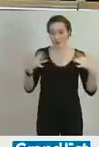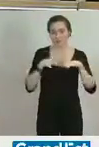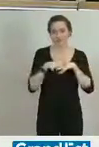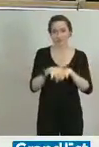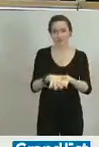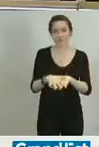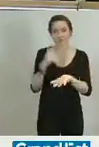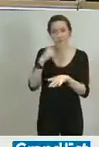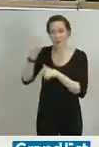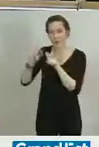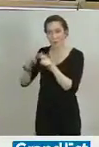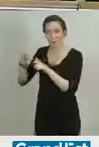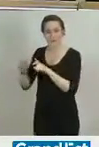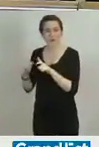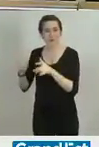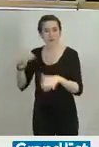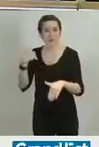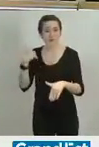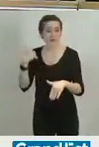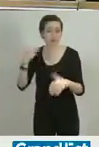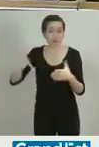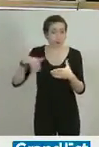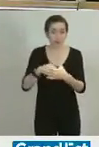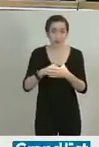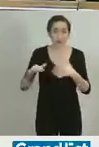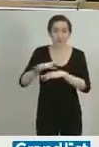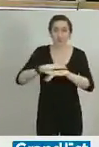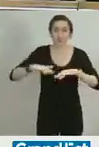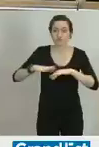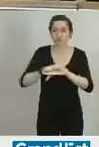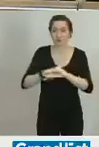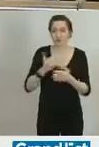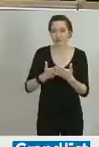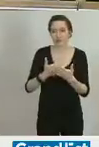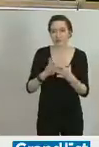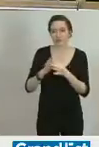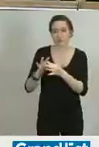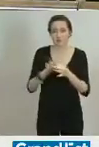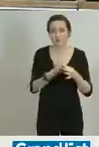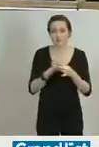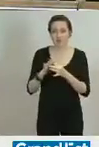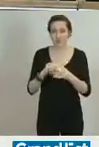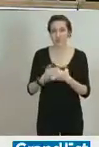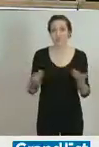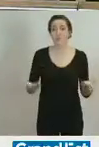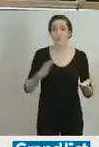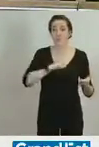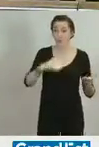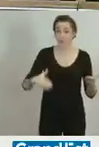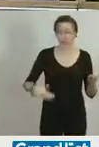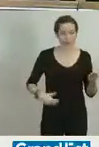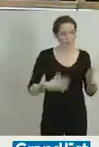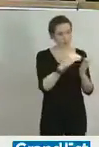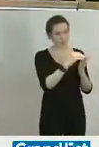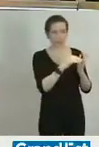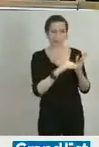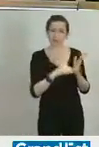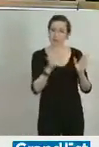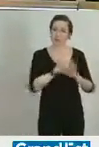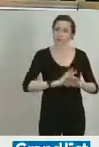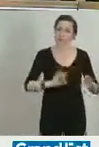acteurs et évidemment, pour terminer, mais là, ce n'est pas dans les dispositifs directement, je